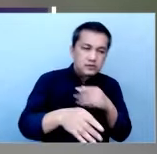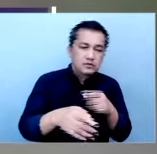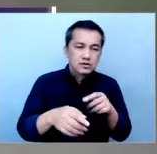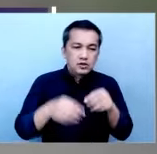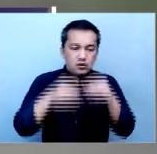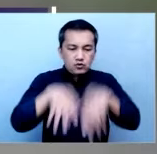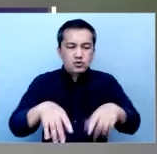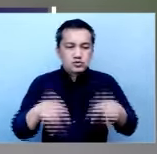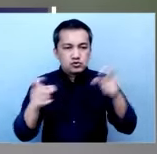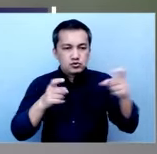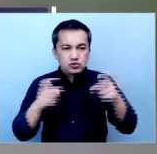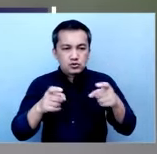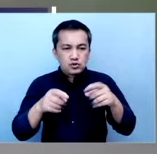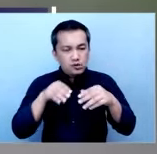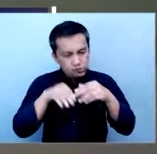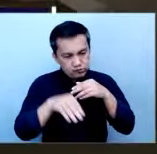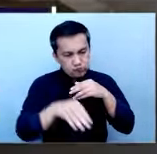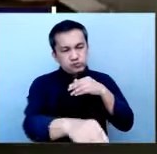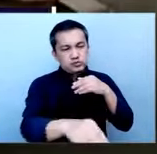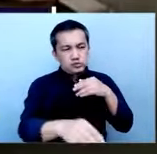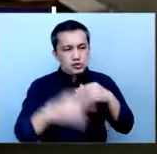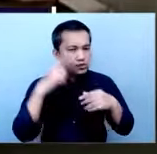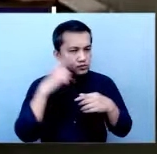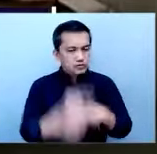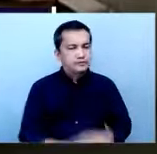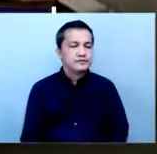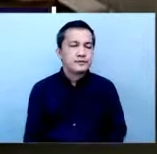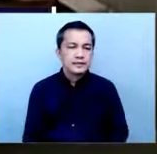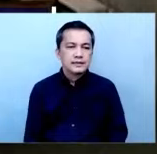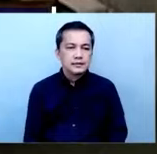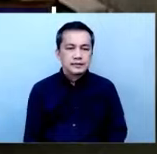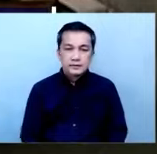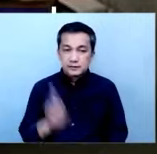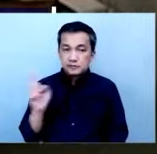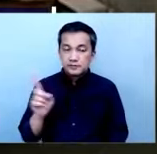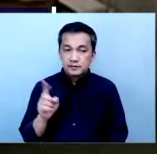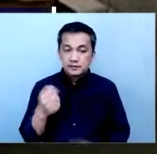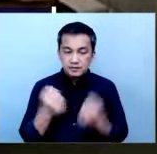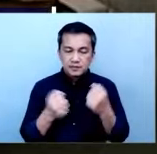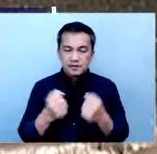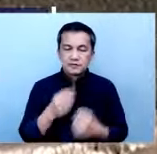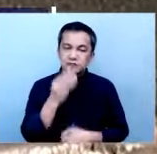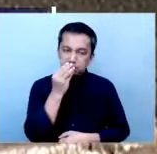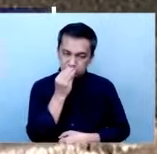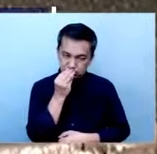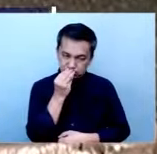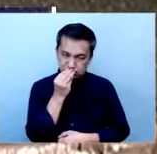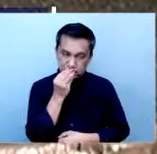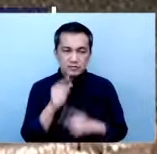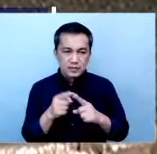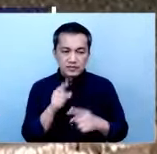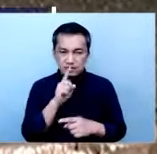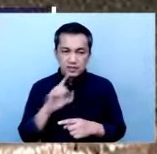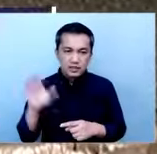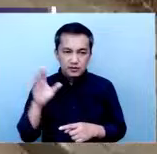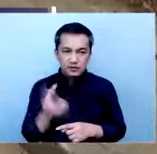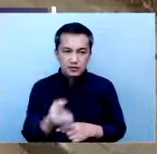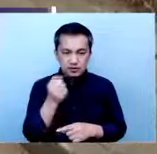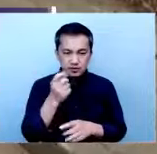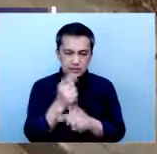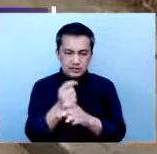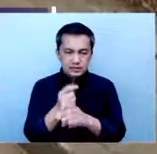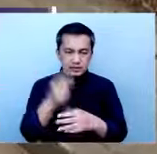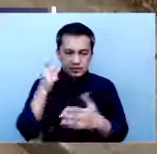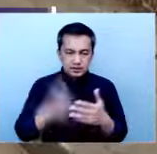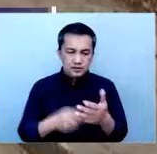truck at tuluyang bumulusok at nang-araro. Tumangging magbigay ng pahayag ang driver ng 18-wheeler, pero nangako ang may-ari ng truck na